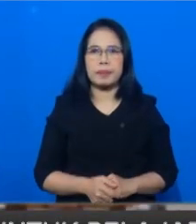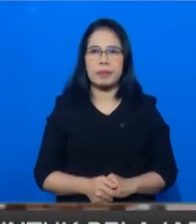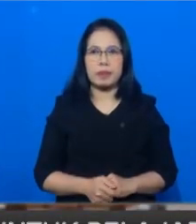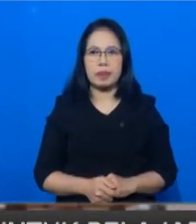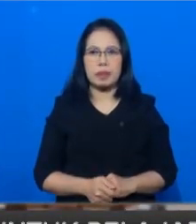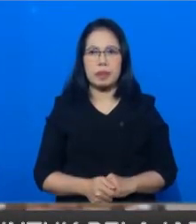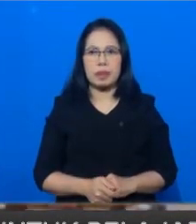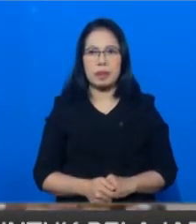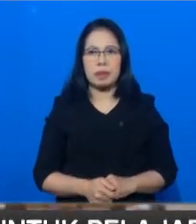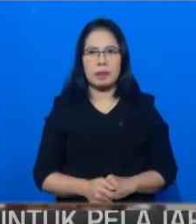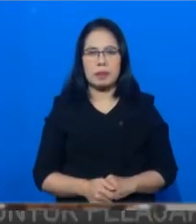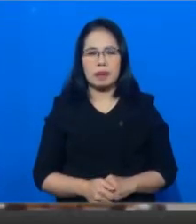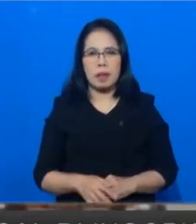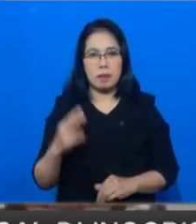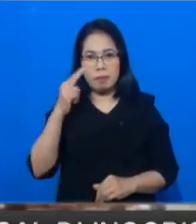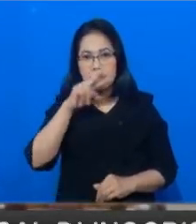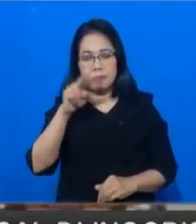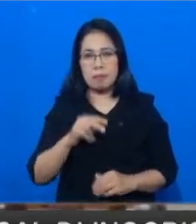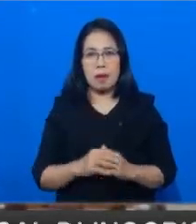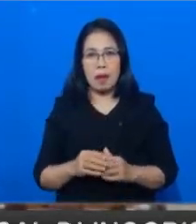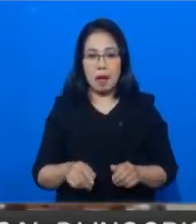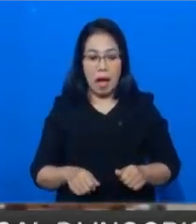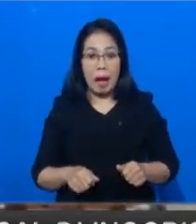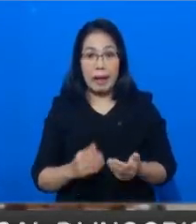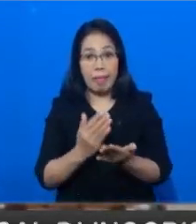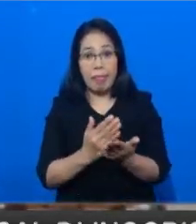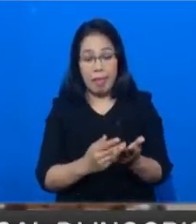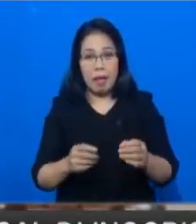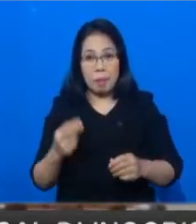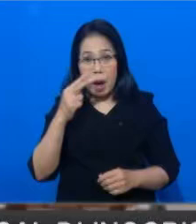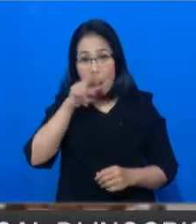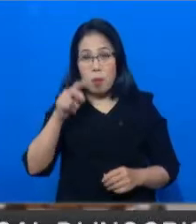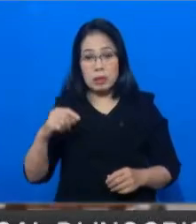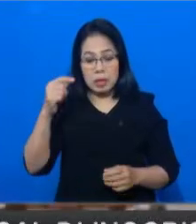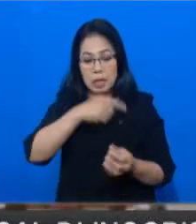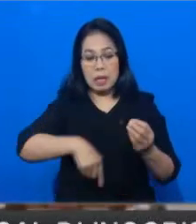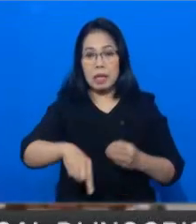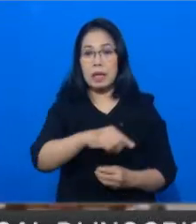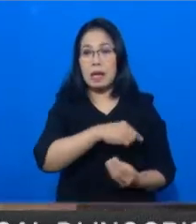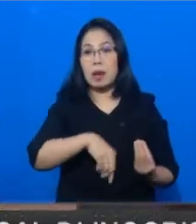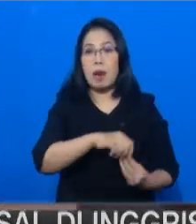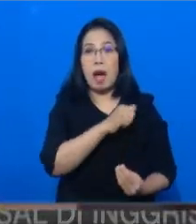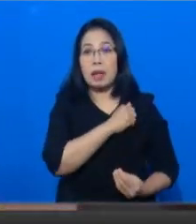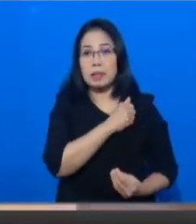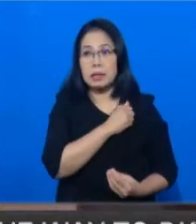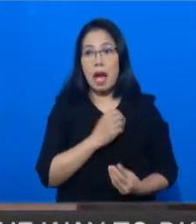Pansus Angket Pengawasan Haji, sebagaimana yang diusulkan dapat kita setujui?